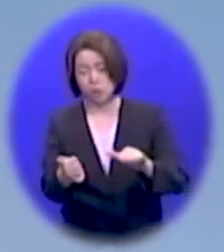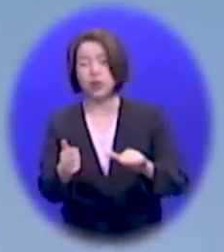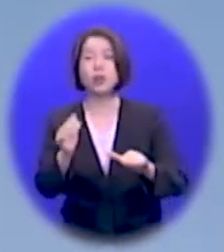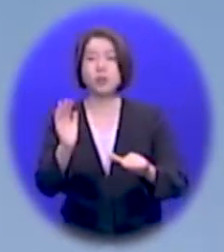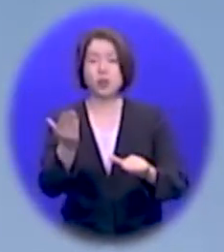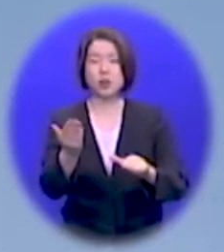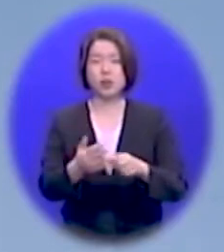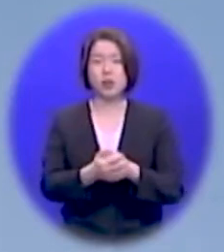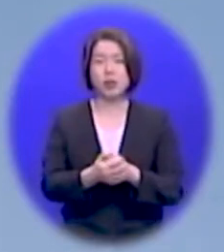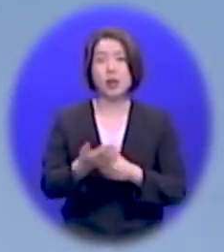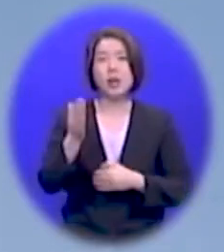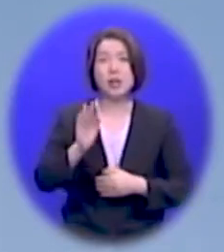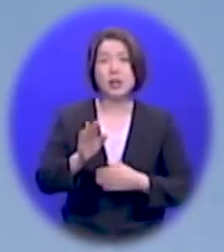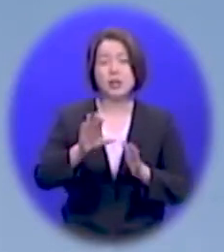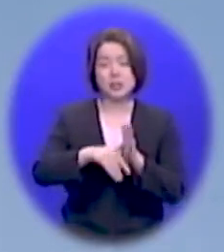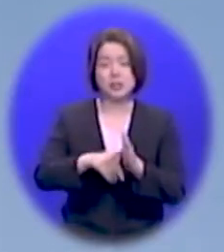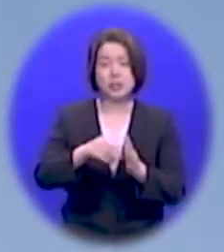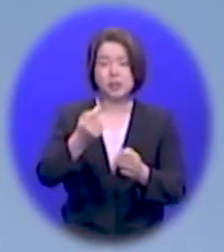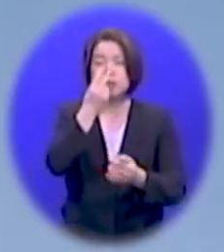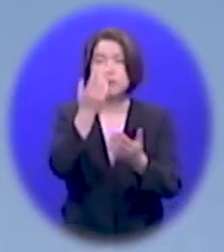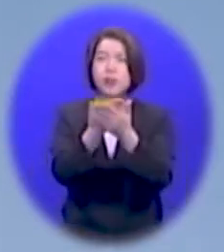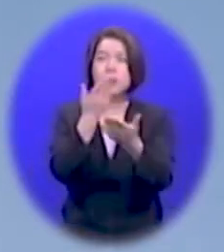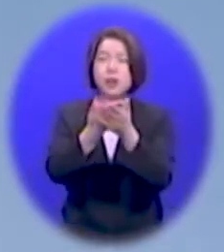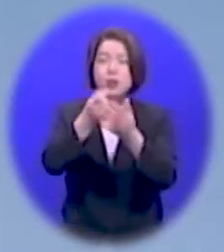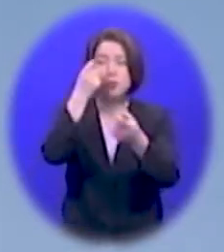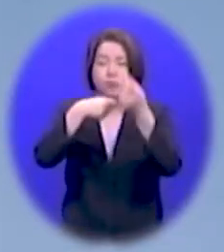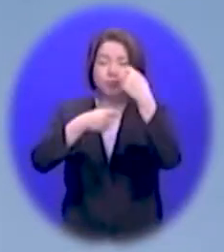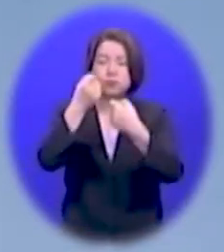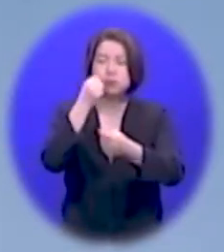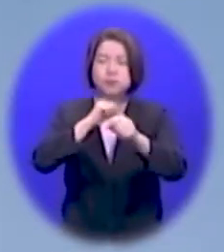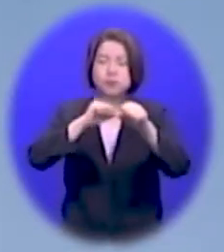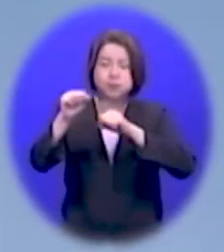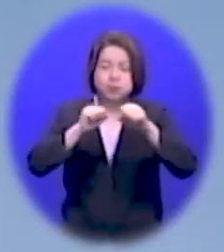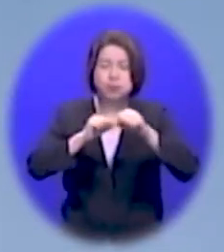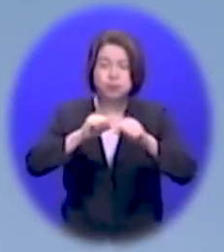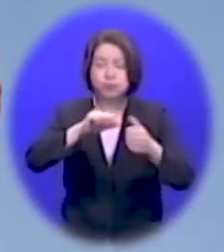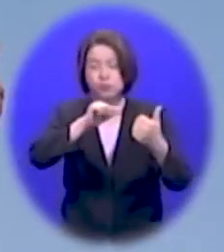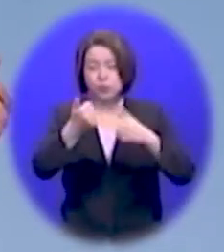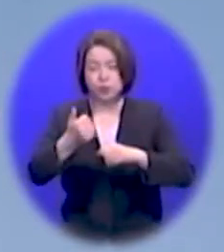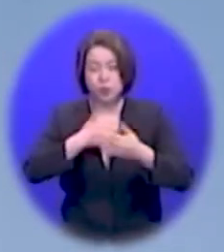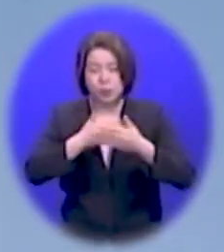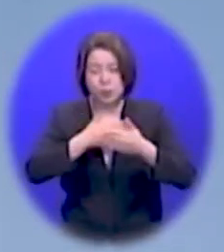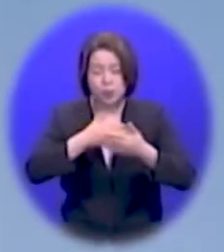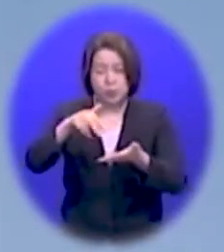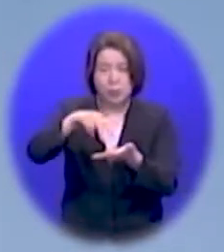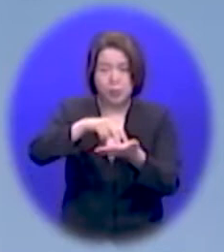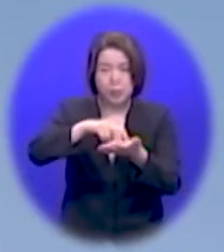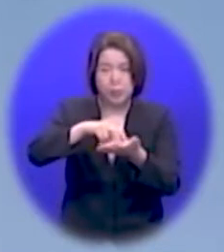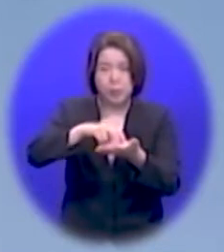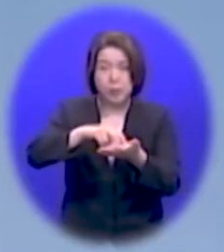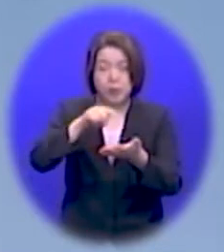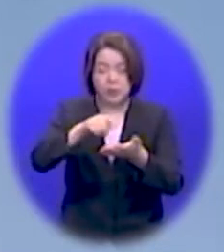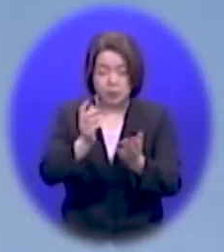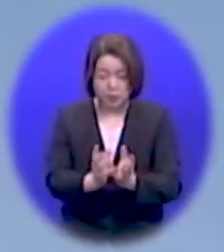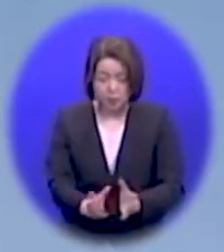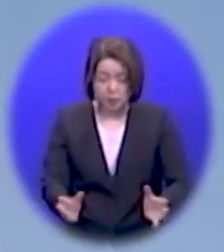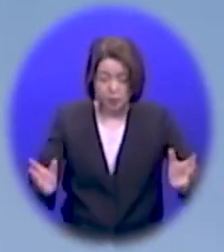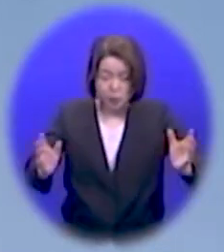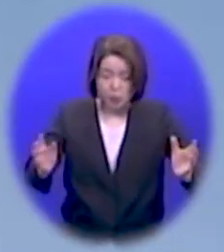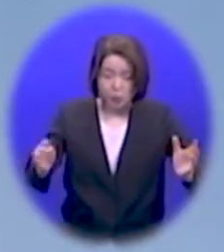거죠 그때 살려달라고 울부짖고 죽음의 두려움 속에 그렇게 떨던 그 운동이 를 가서